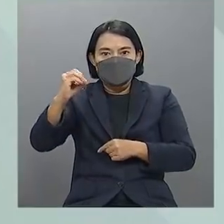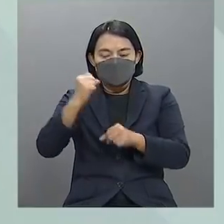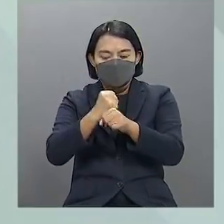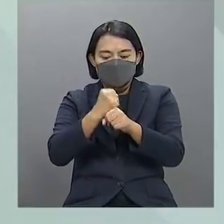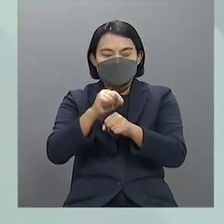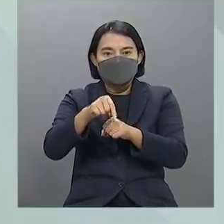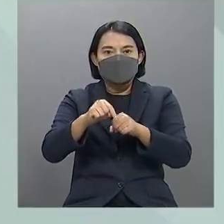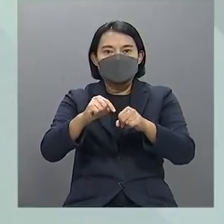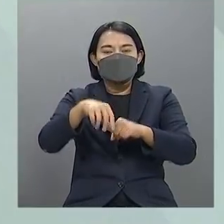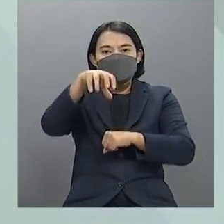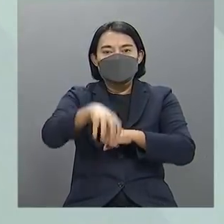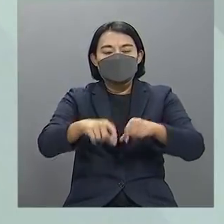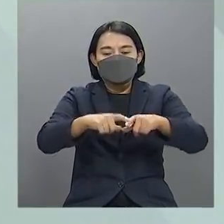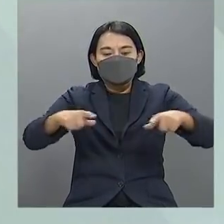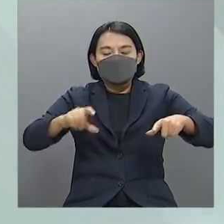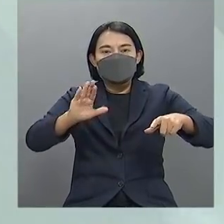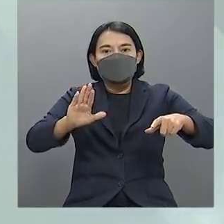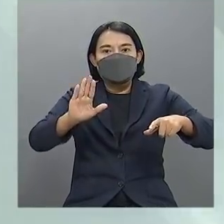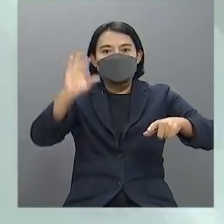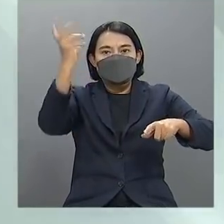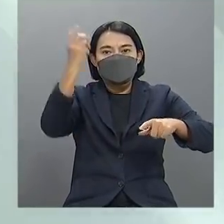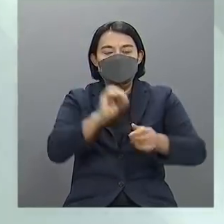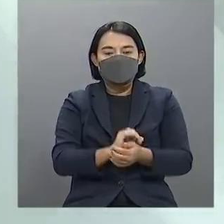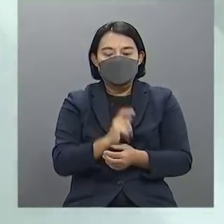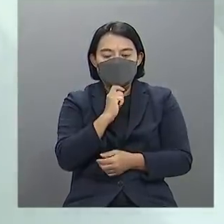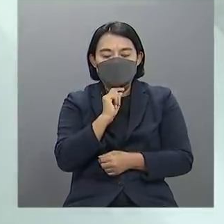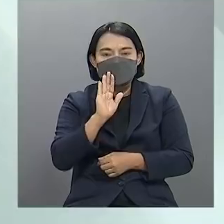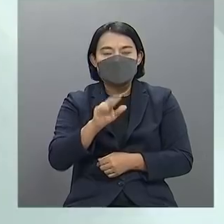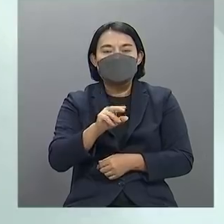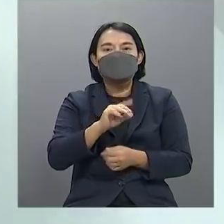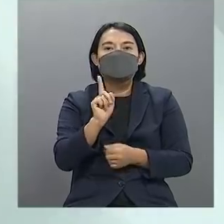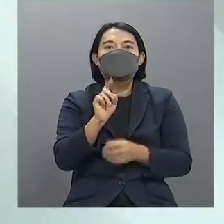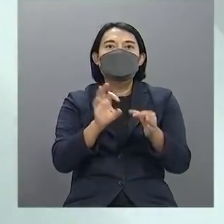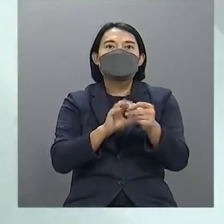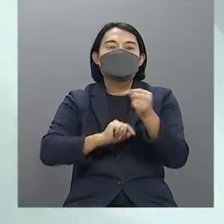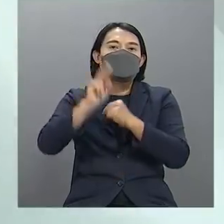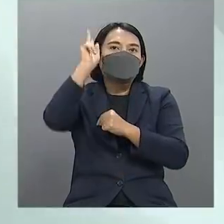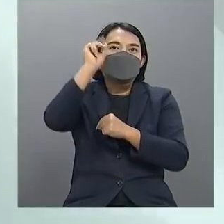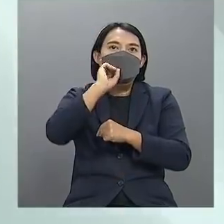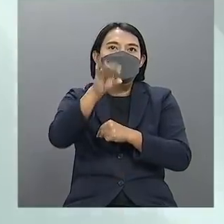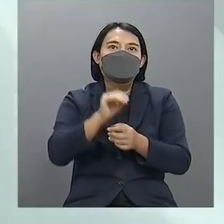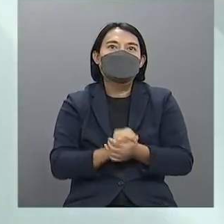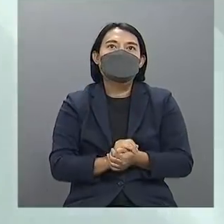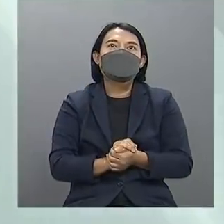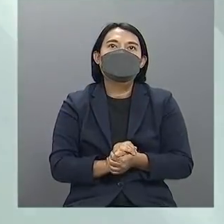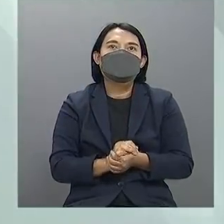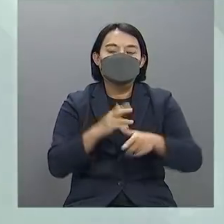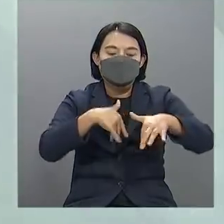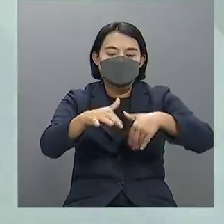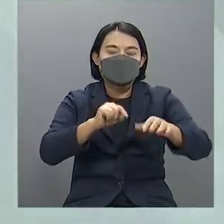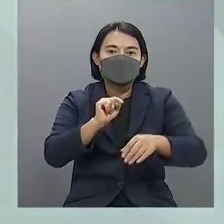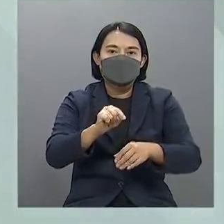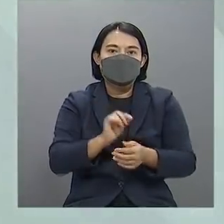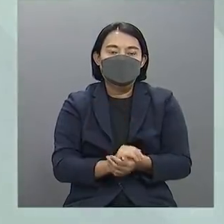างยาร่าอินเตอร์เนชั่นแนลเขาให้สัมภาษณ์กับ BBC นะคะบอกว่าตอนนี้เนี่ยประชากรครึ่งหนึ่งของโลกได้อาหารมาจาก